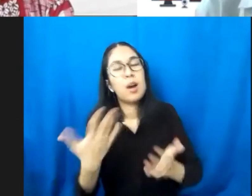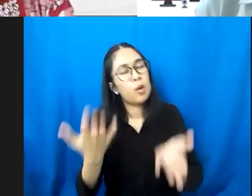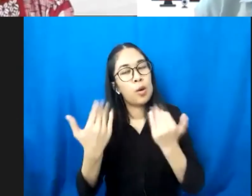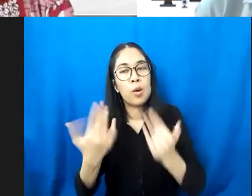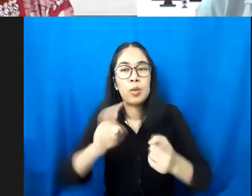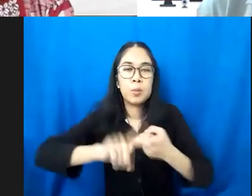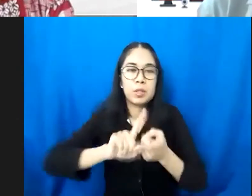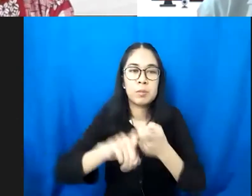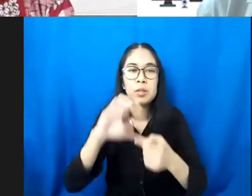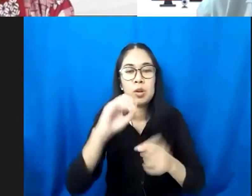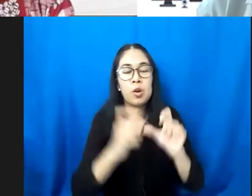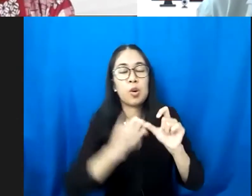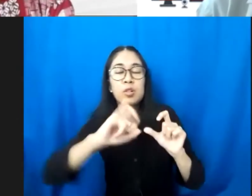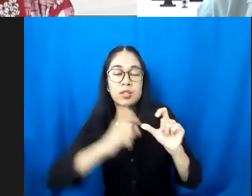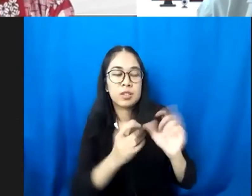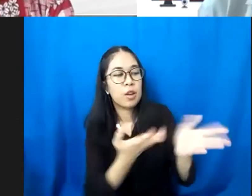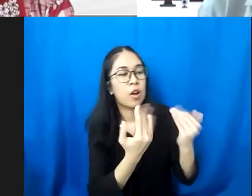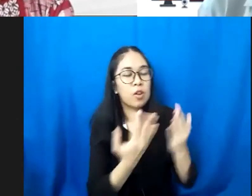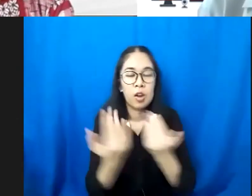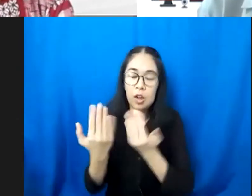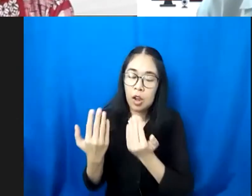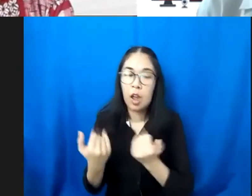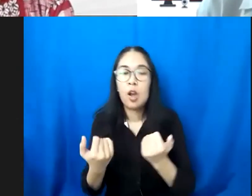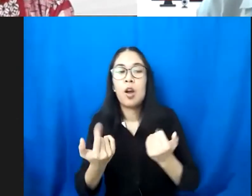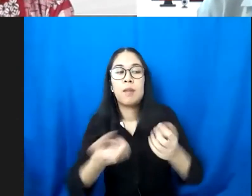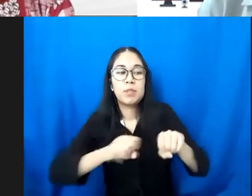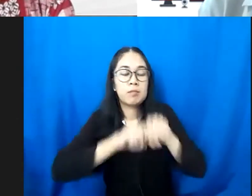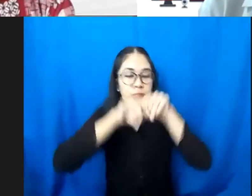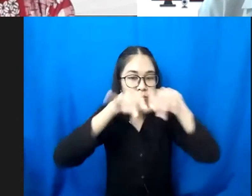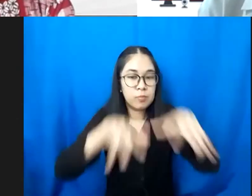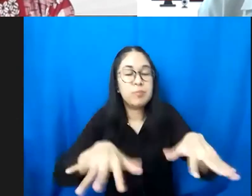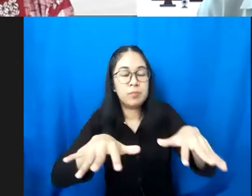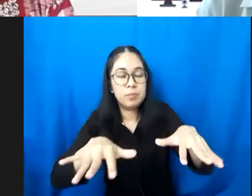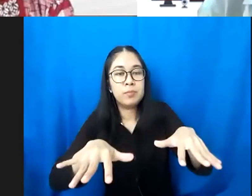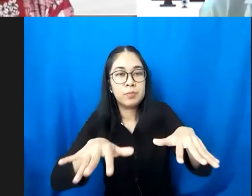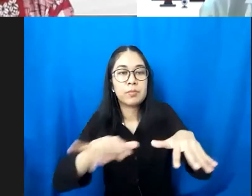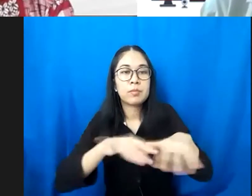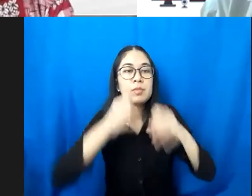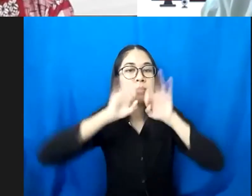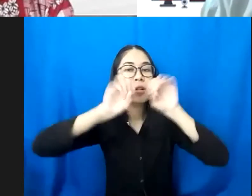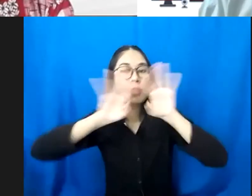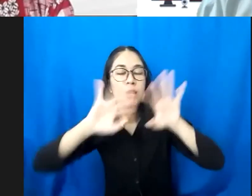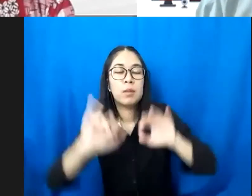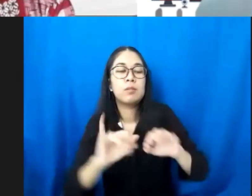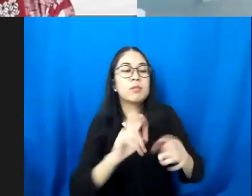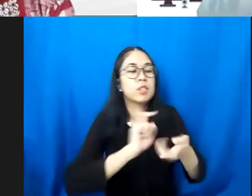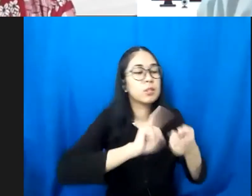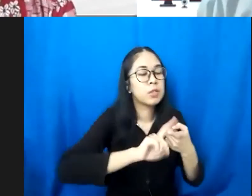saya untuk bisa menerapkan lagi kepada siswa-siswi yang ada di sekolah dan juga kepada masyarakat.